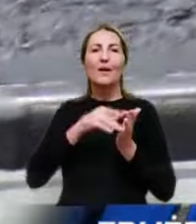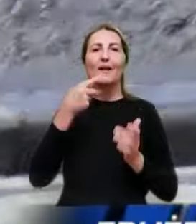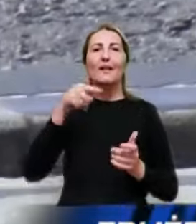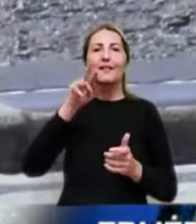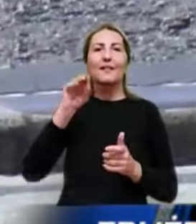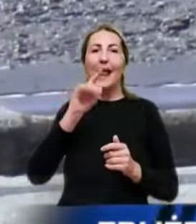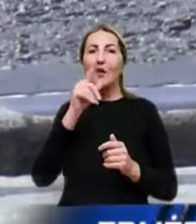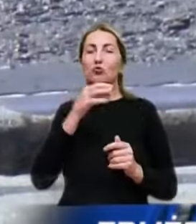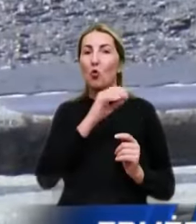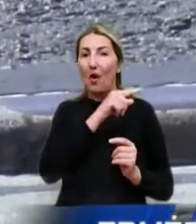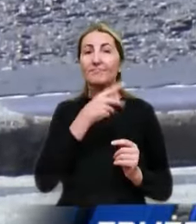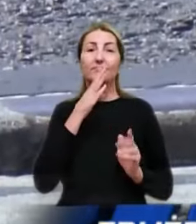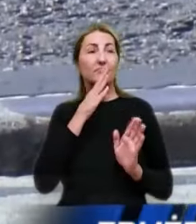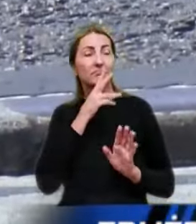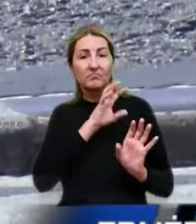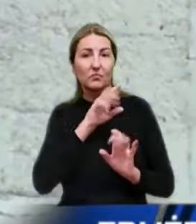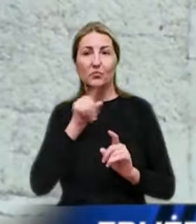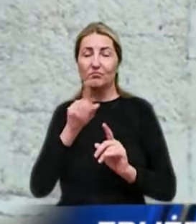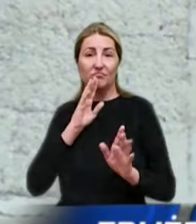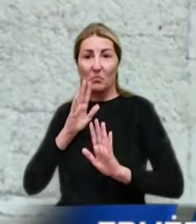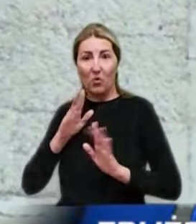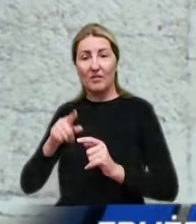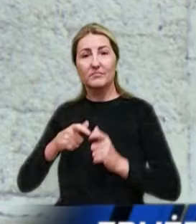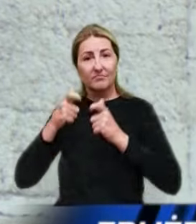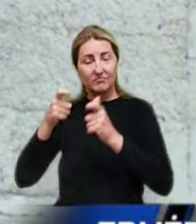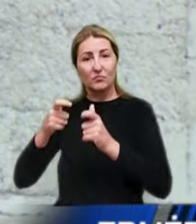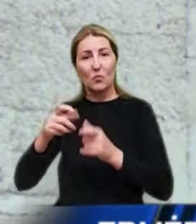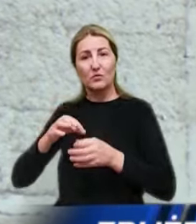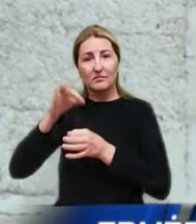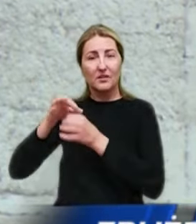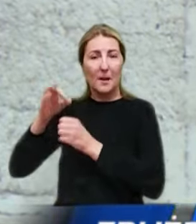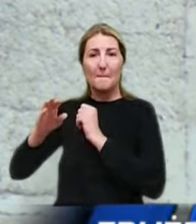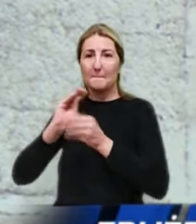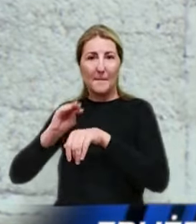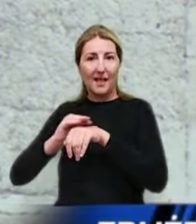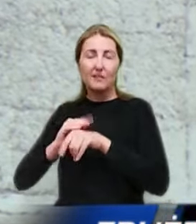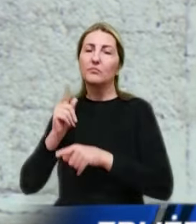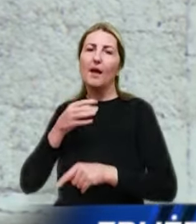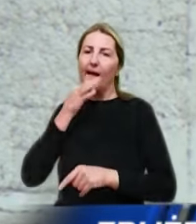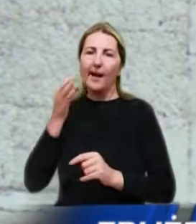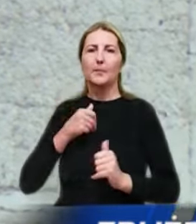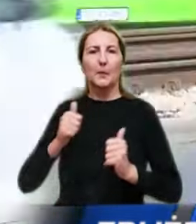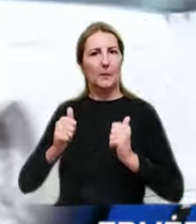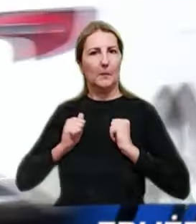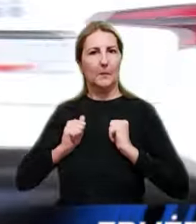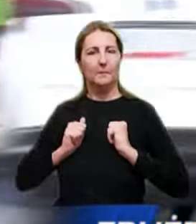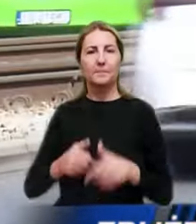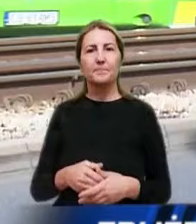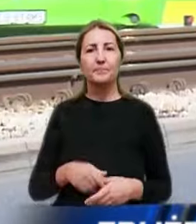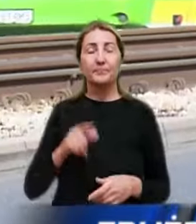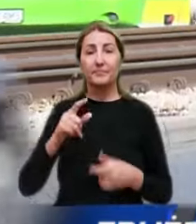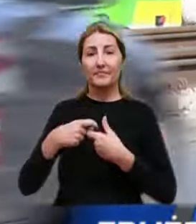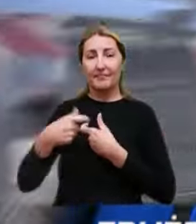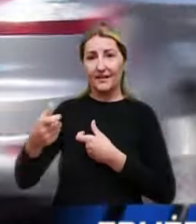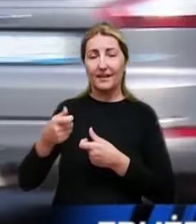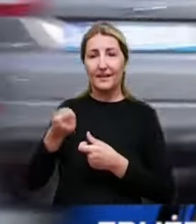konstrukcje również żelbetowe, sprzężone i dlatego też wolimy dmuchać na zimno. Skrajny pas jezdni w kierunku